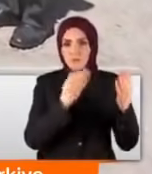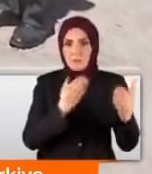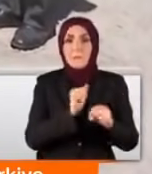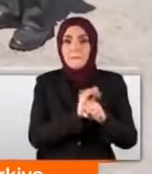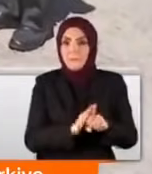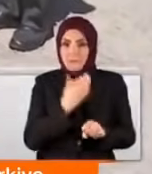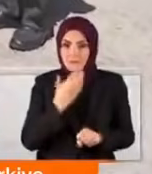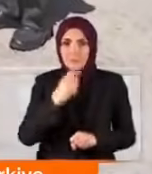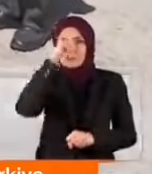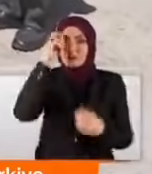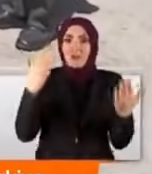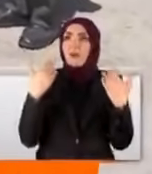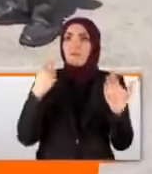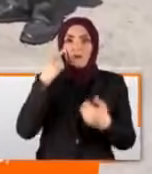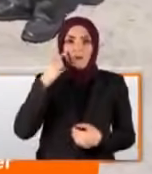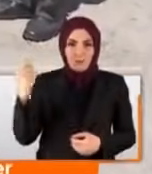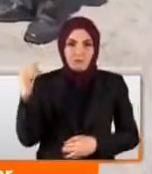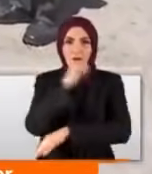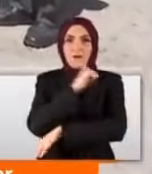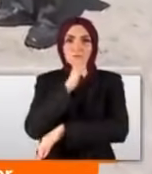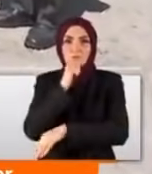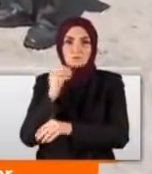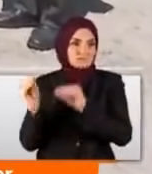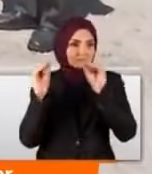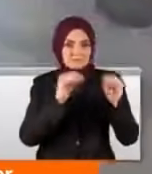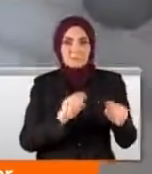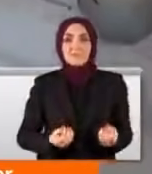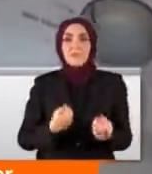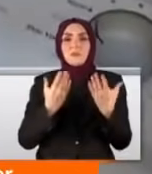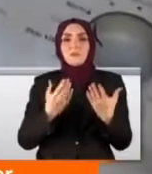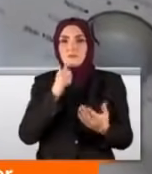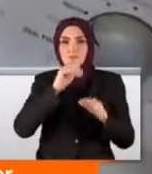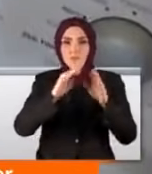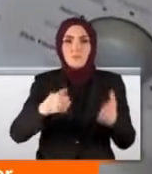köye yetmiyor. Bu kez de bidonlarla su taşıma eziyeti başlıyor.